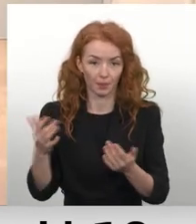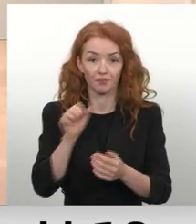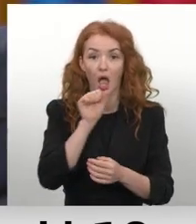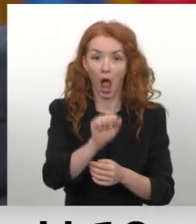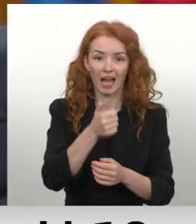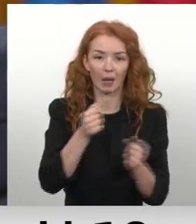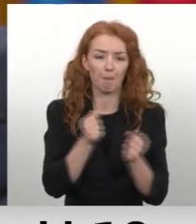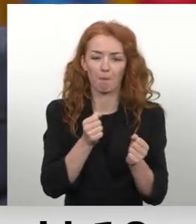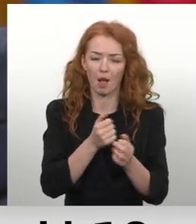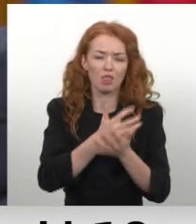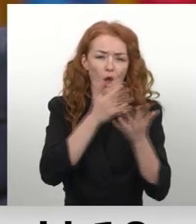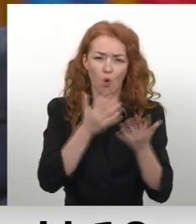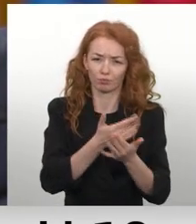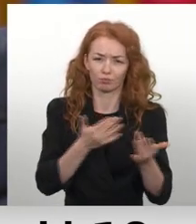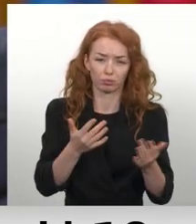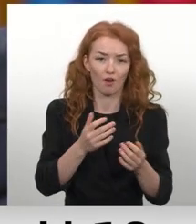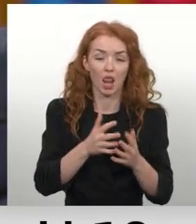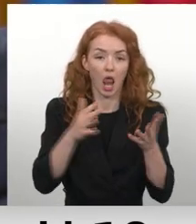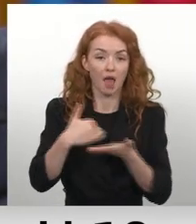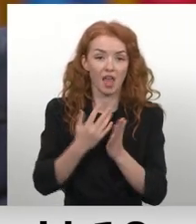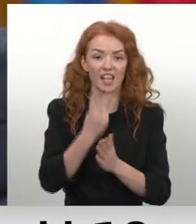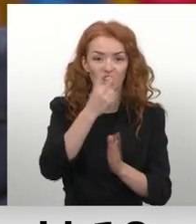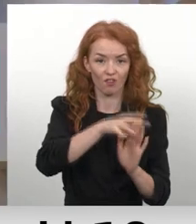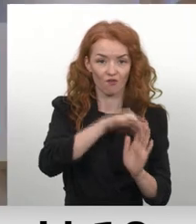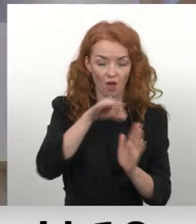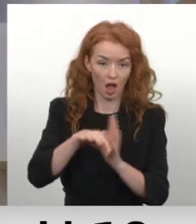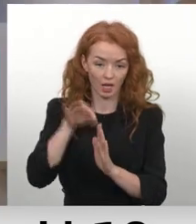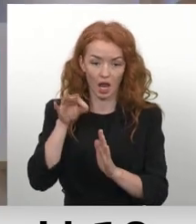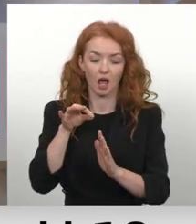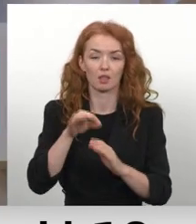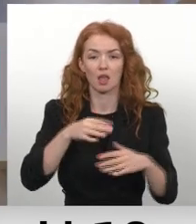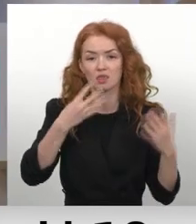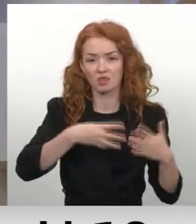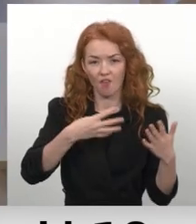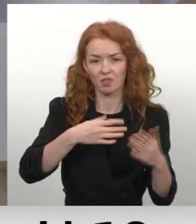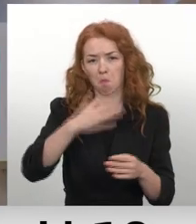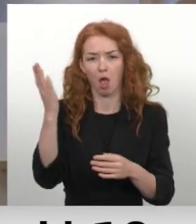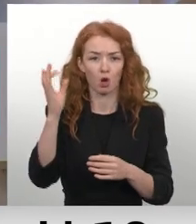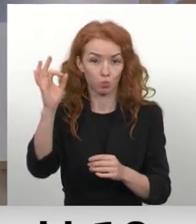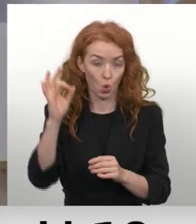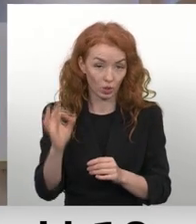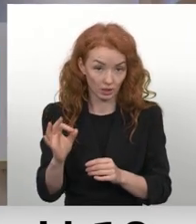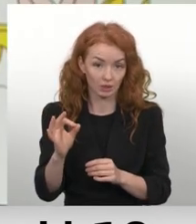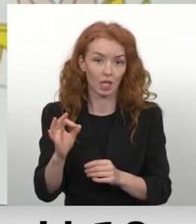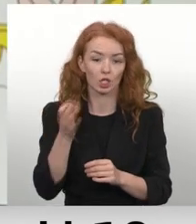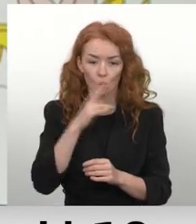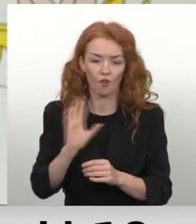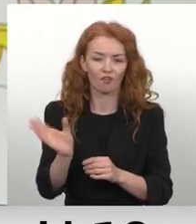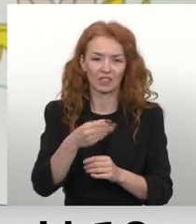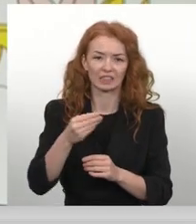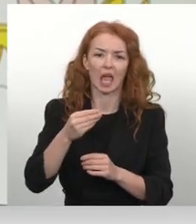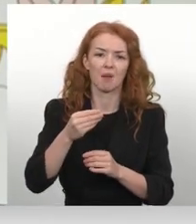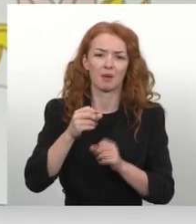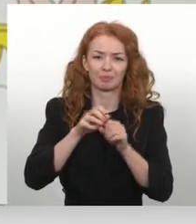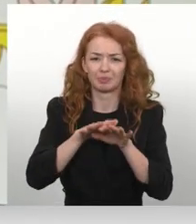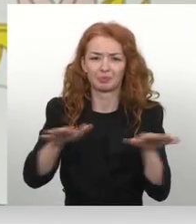daudz, lielākoties divi varianti aizņem kaut kādus 90 un vairāk procentus no visiem cirkulējušiem, pret